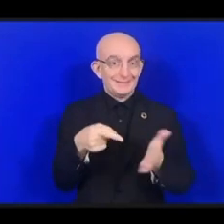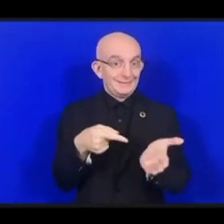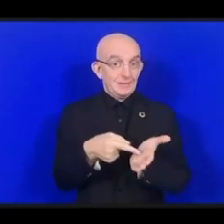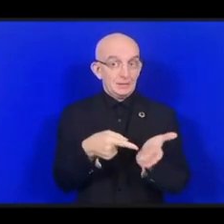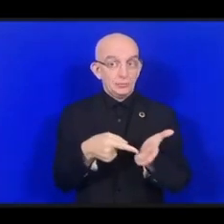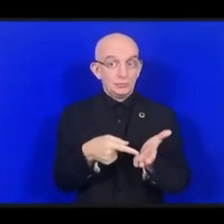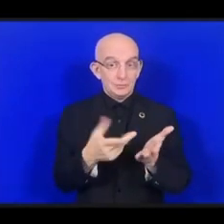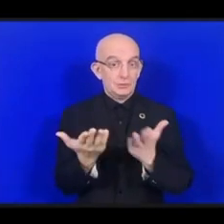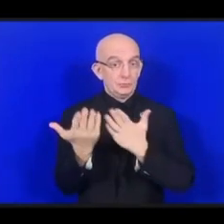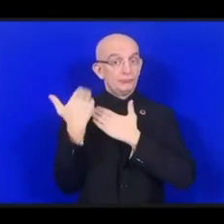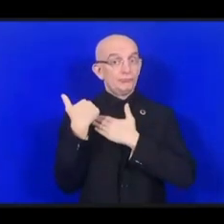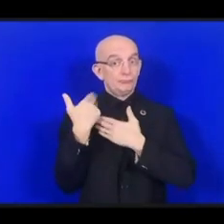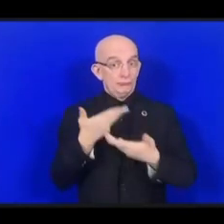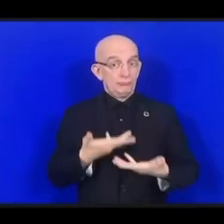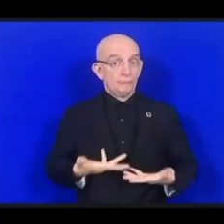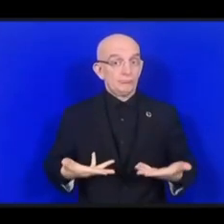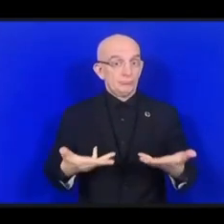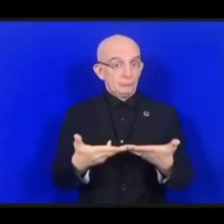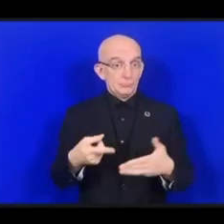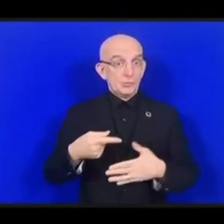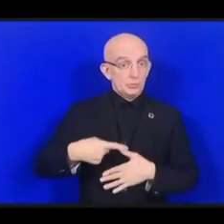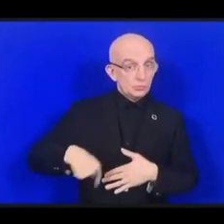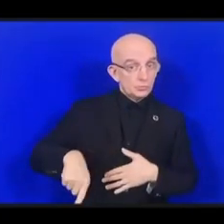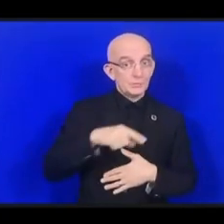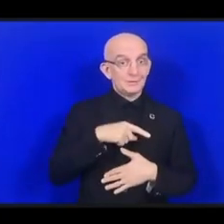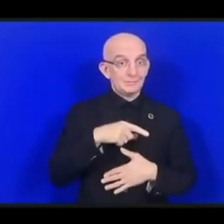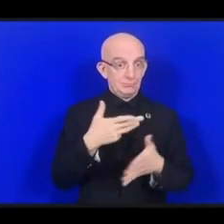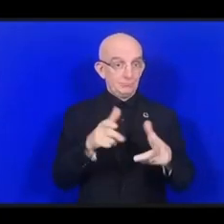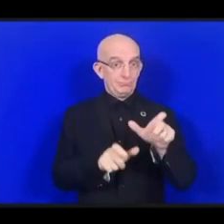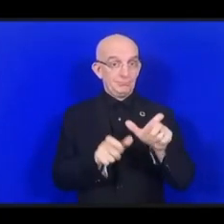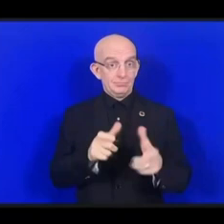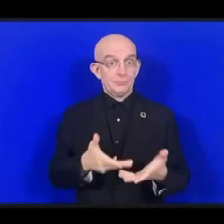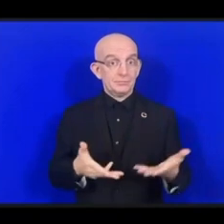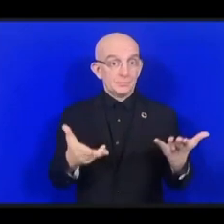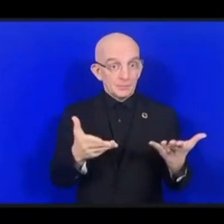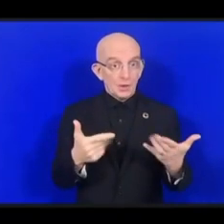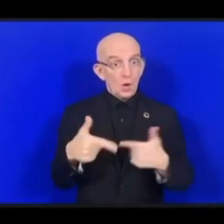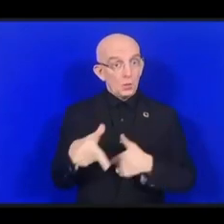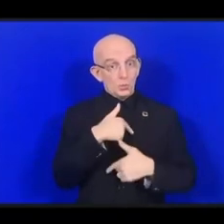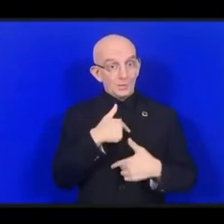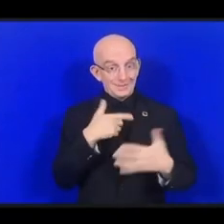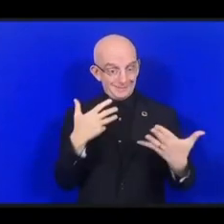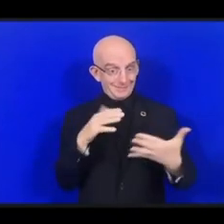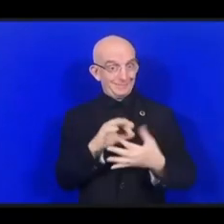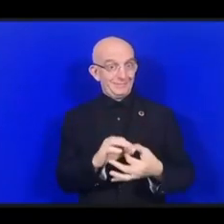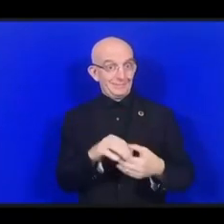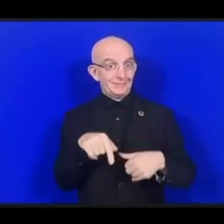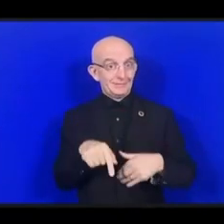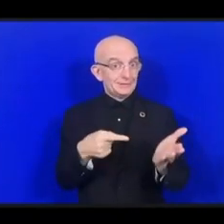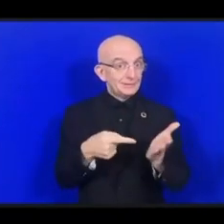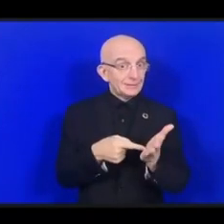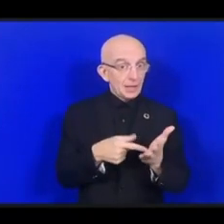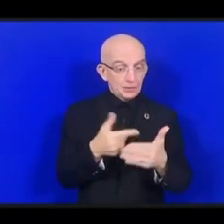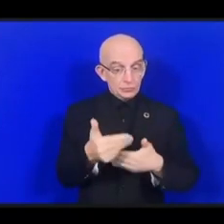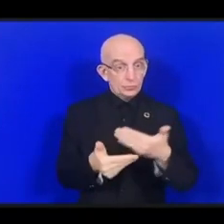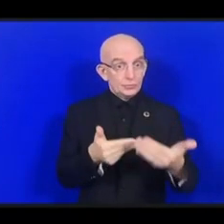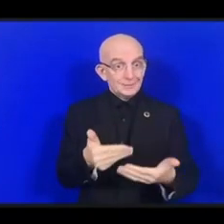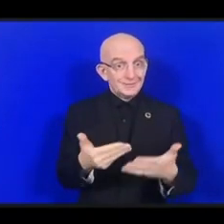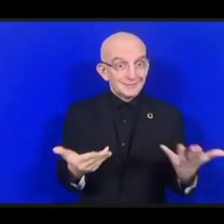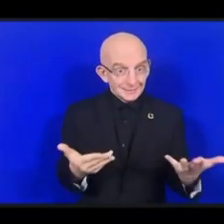للتكنولوجيا بغيتي تمكين جميع الناس يجب ان تكون اولويتنا سد الفجوه الرقميه